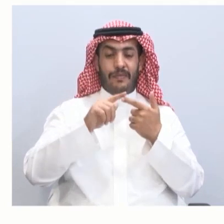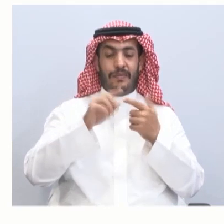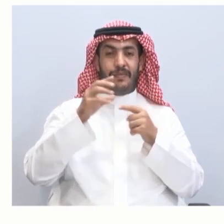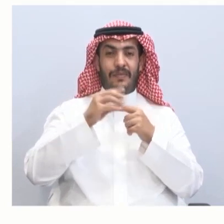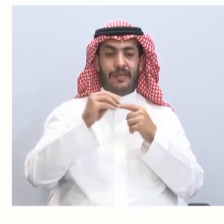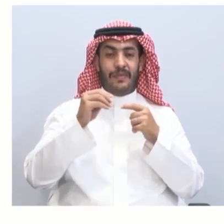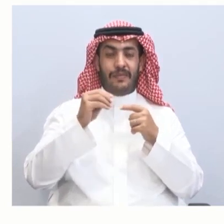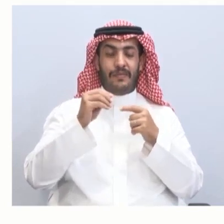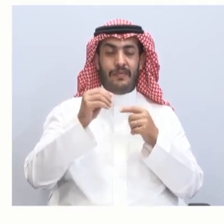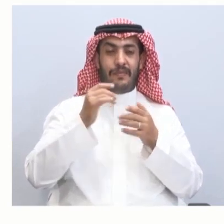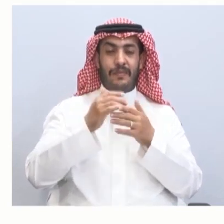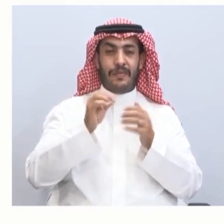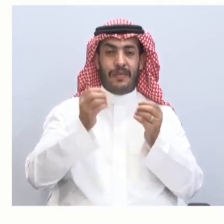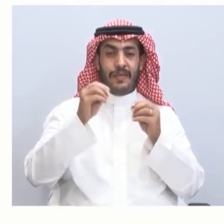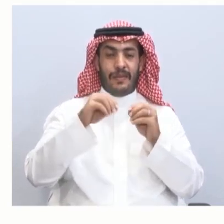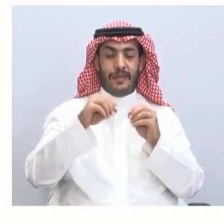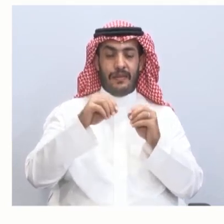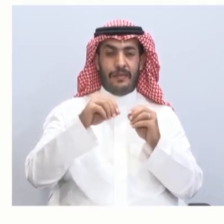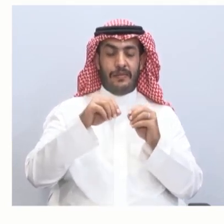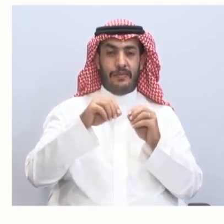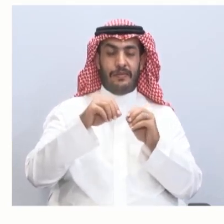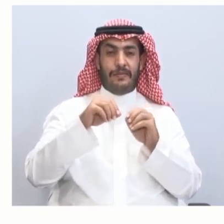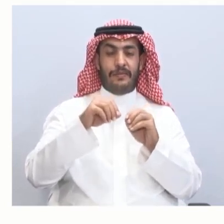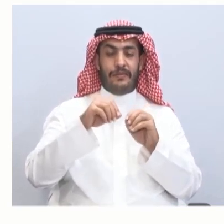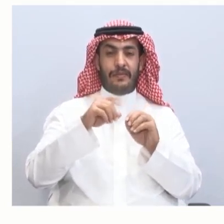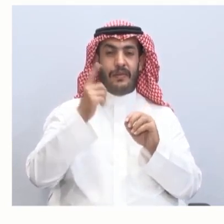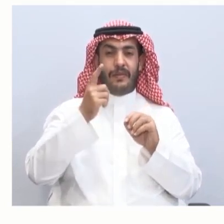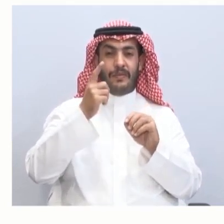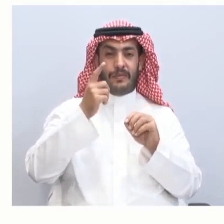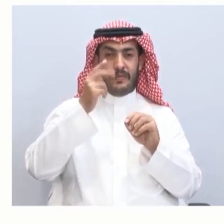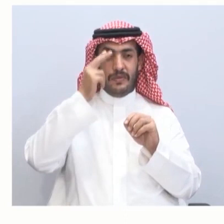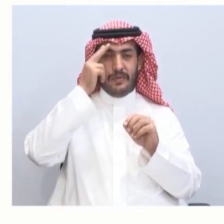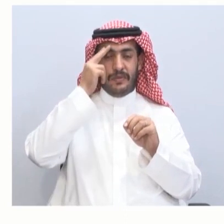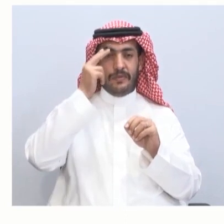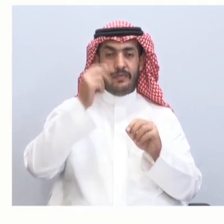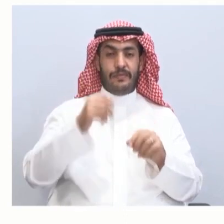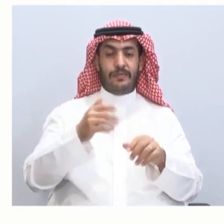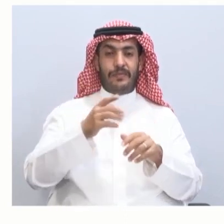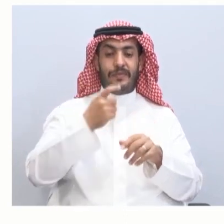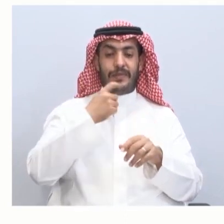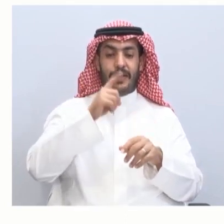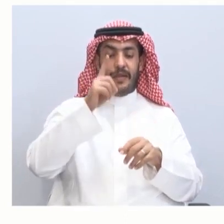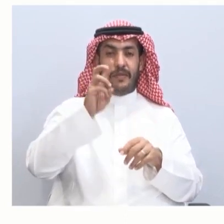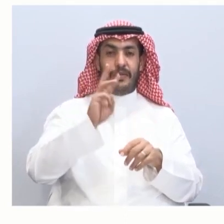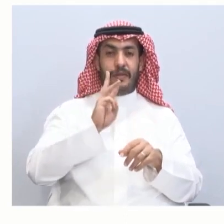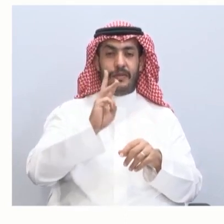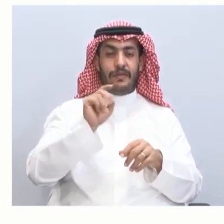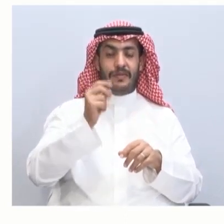وفقدان للنفوذ مناطق الدوله السعوديه في عام